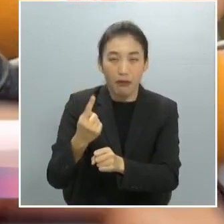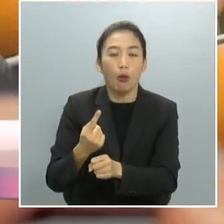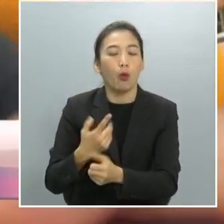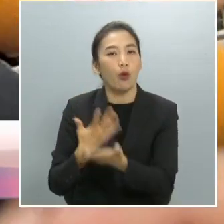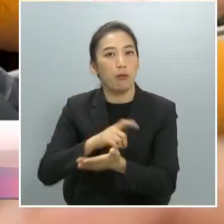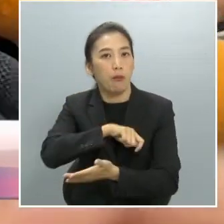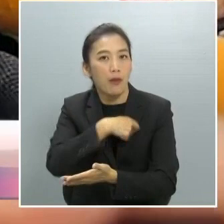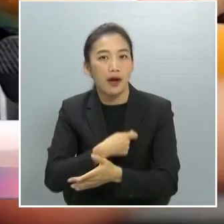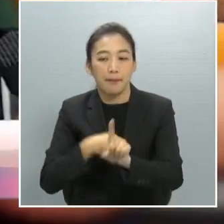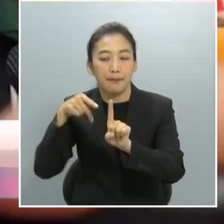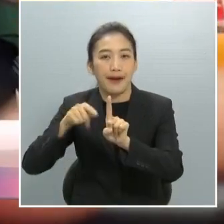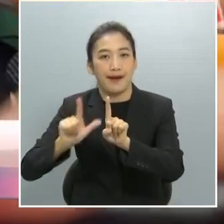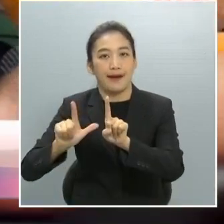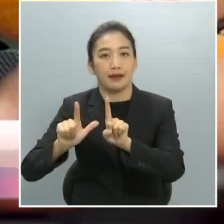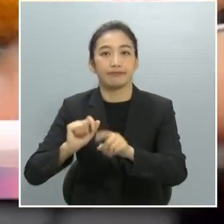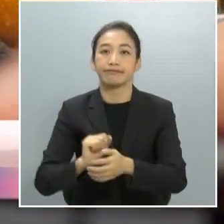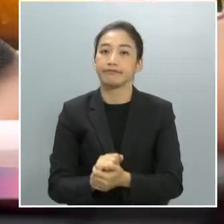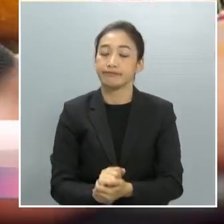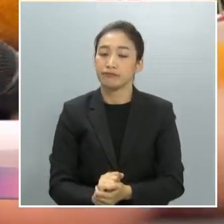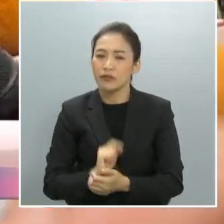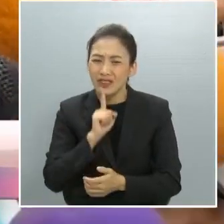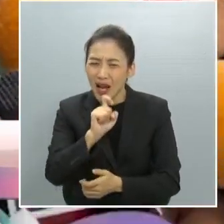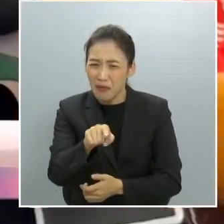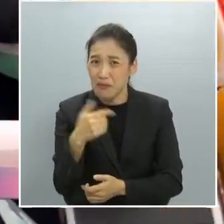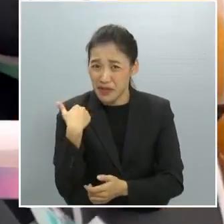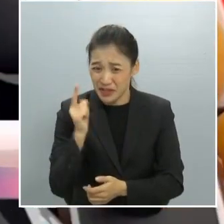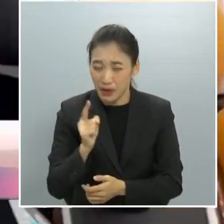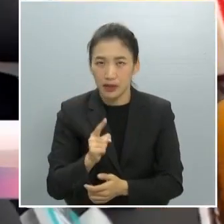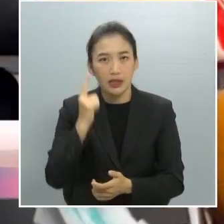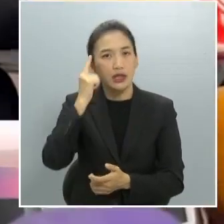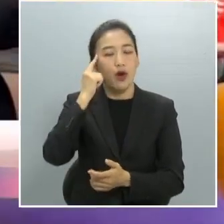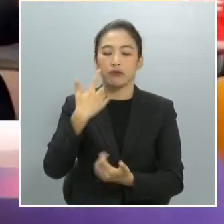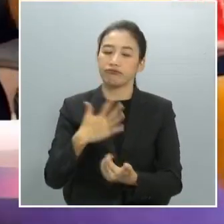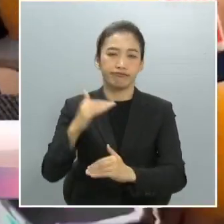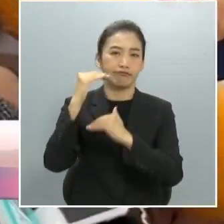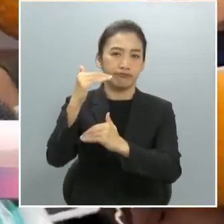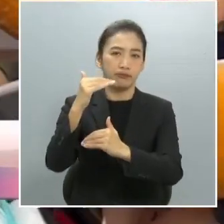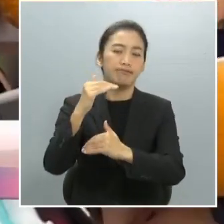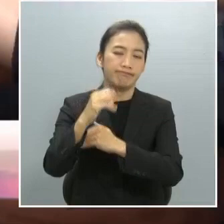ครับ อย่างน้อย 2-3 ปีได้ไหมครับถึงจะเห ็ น ไม่น่าจะเกิน2ปีครับ